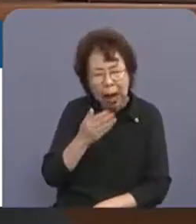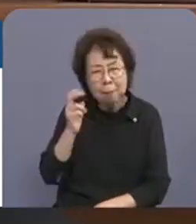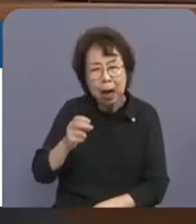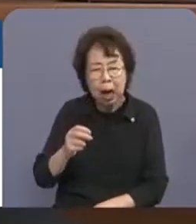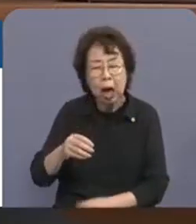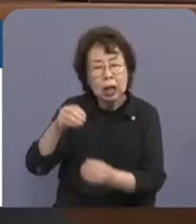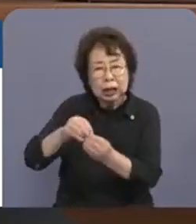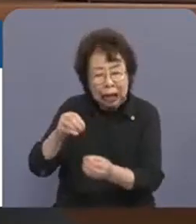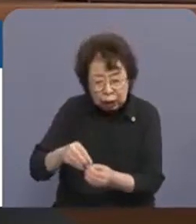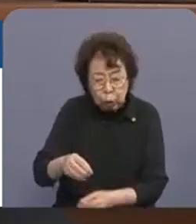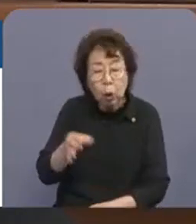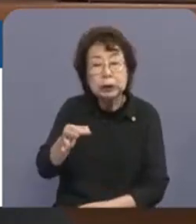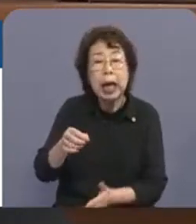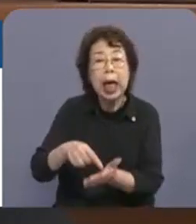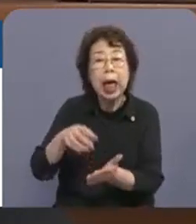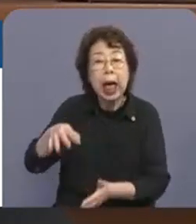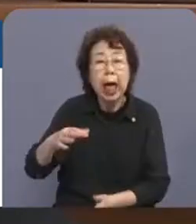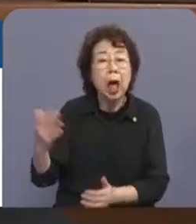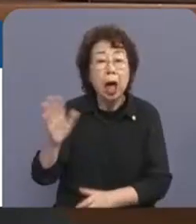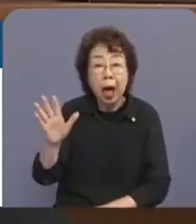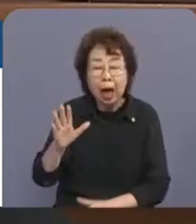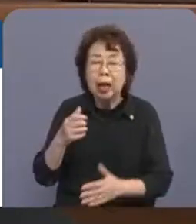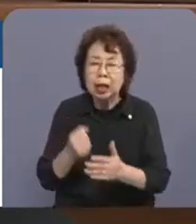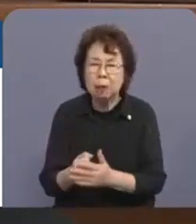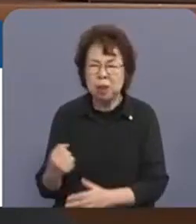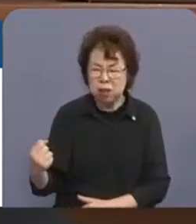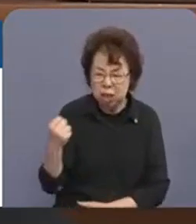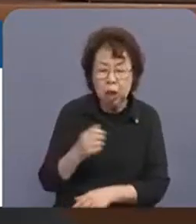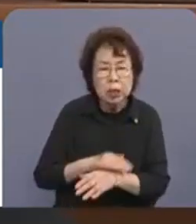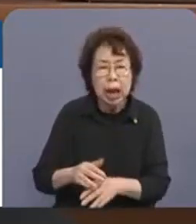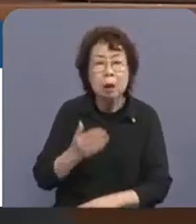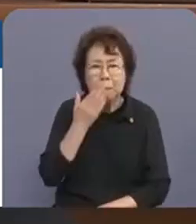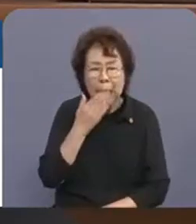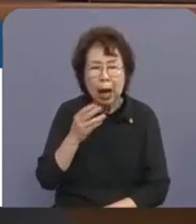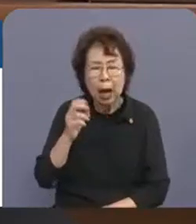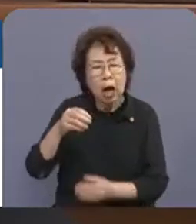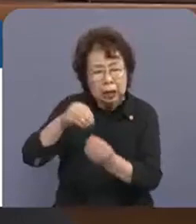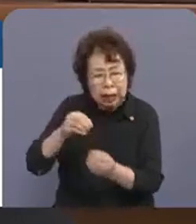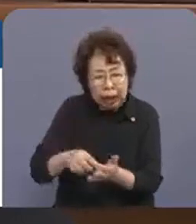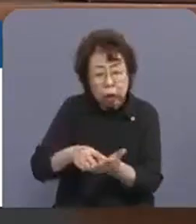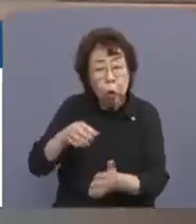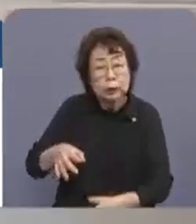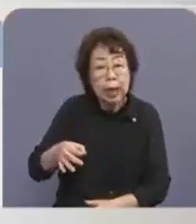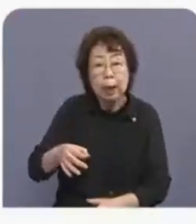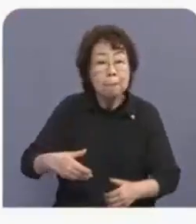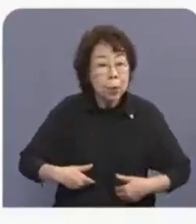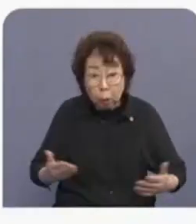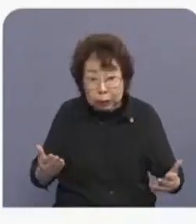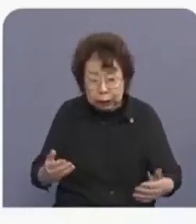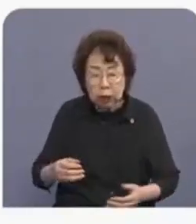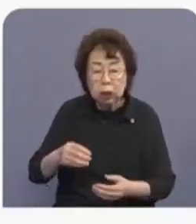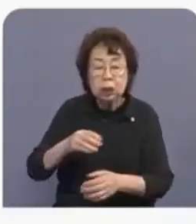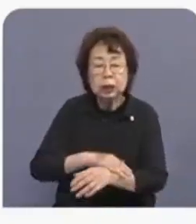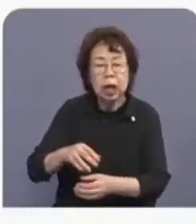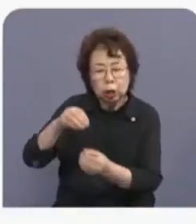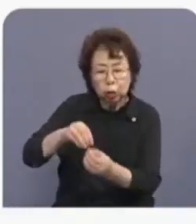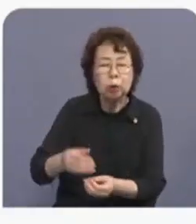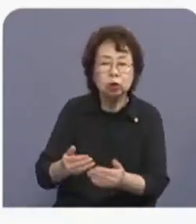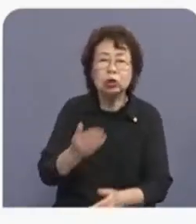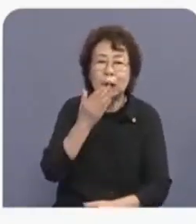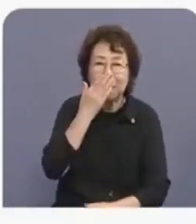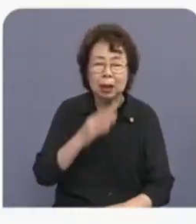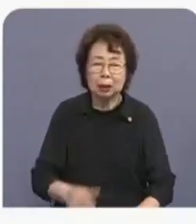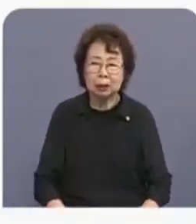상속세 공제 혜택을 받음으로써 또 기업 경쟁력을 잃지 않고 상속을 할 수 있는. 부산 상위가 최근 지역